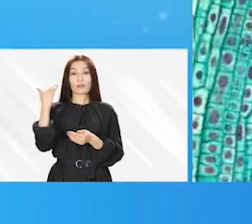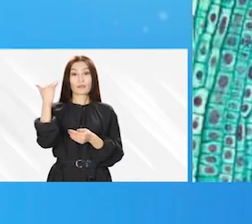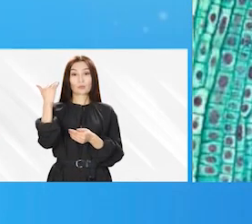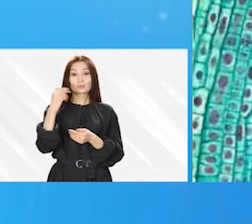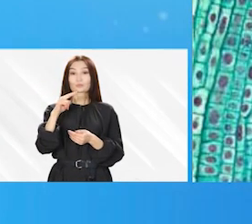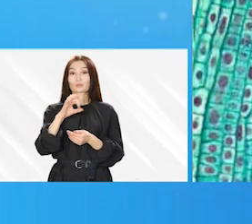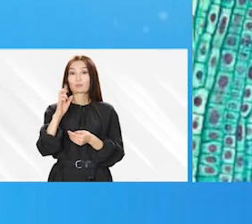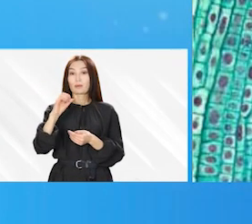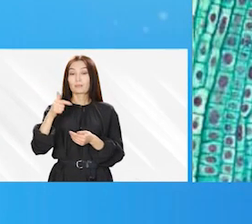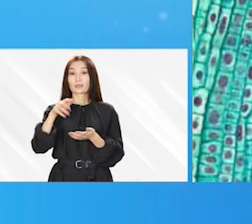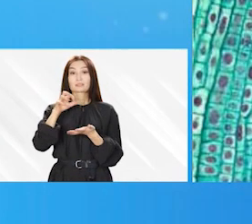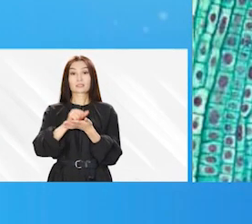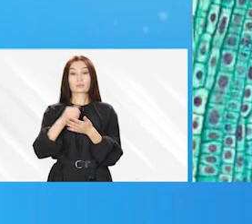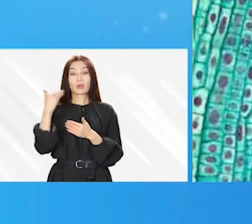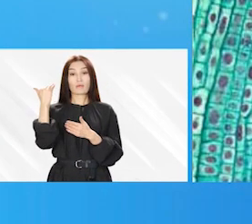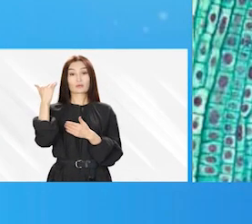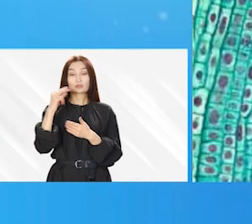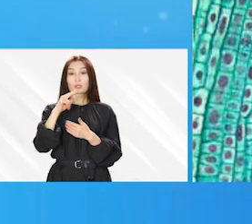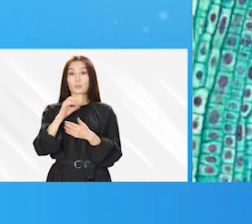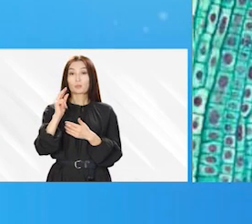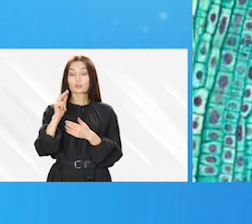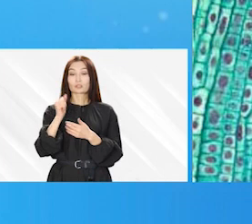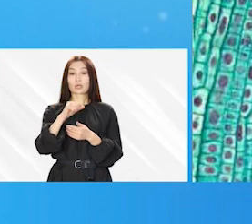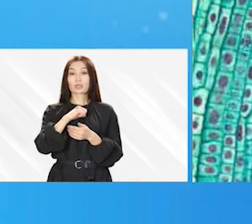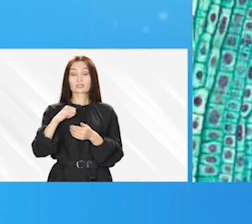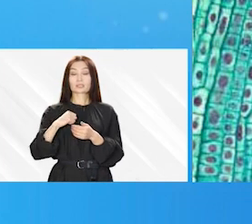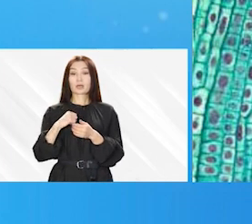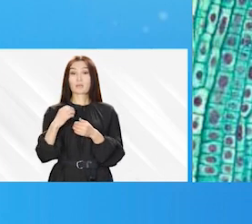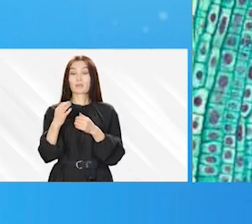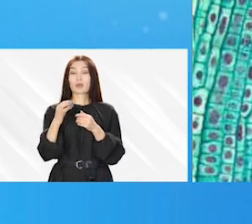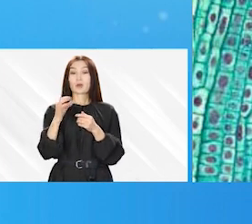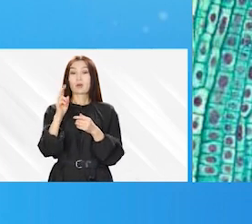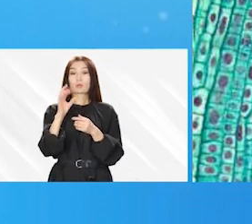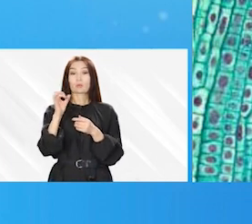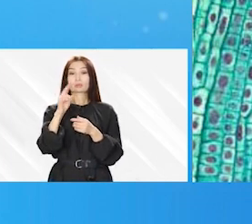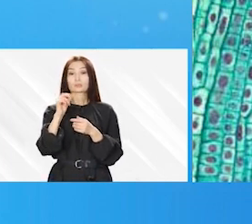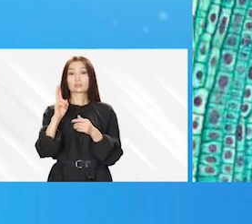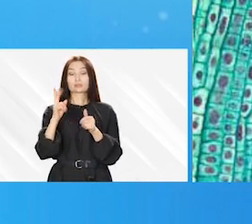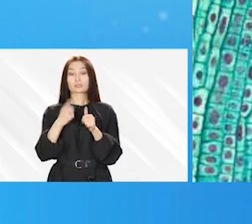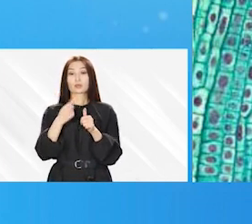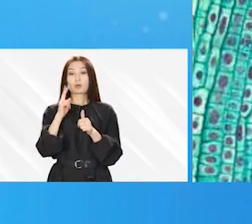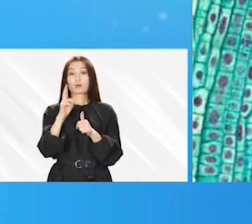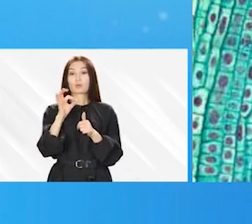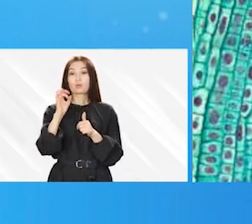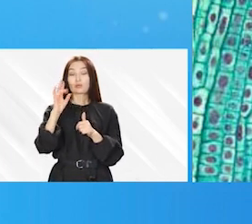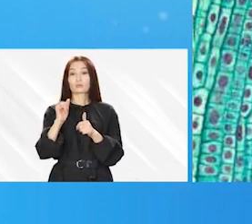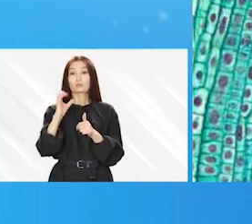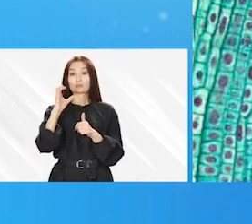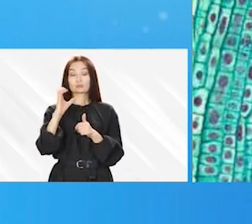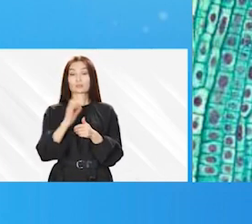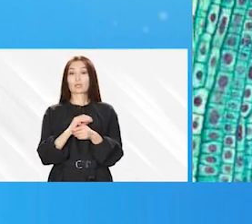побега занимает верхушечная почка самый кончик его в почке называют конуса нарастания